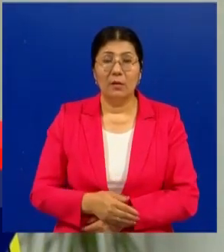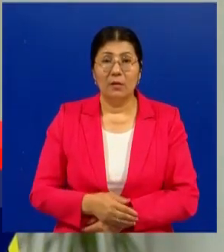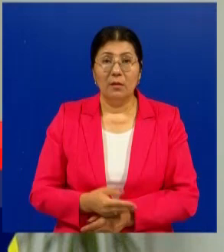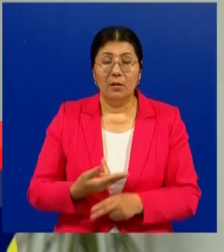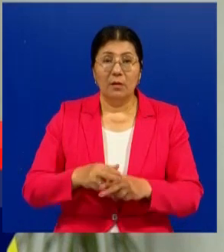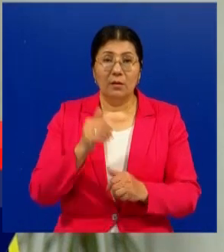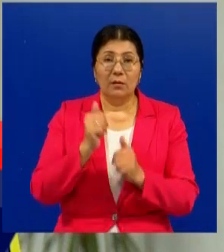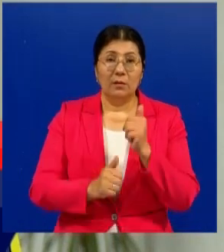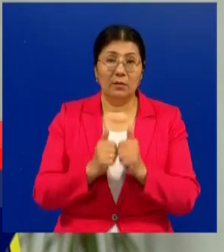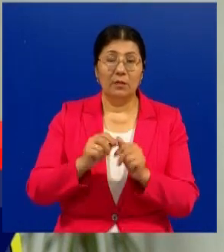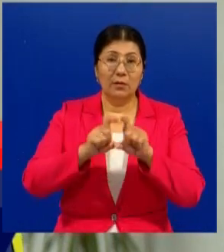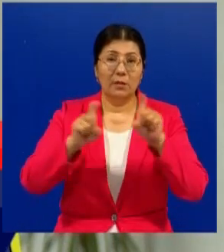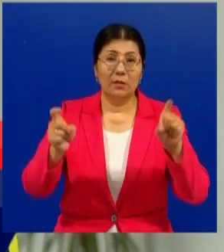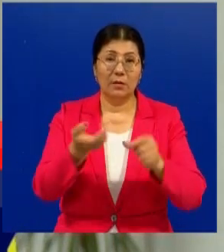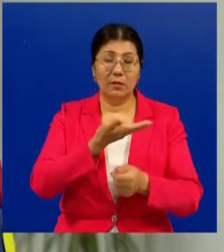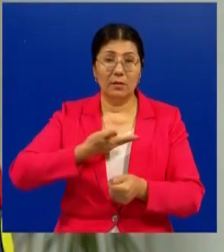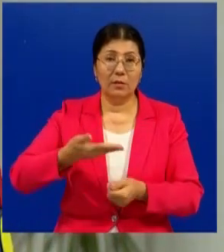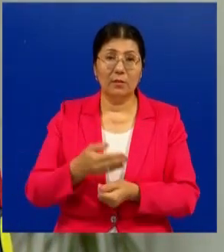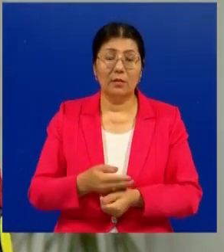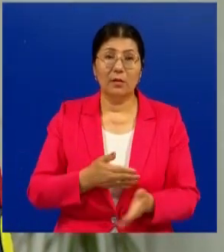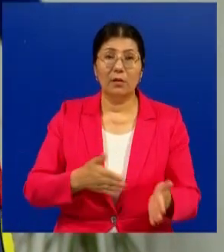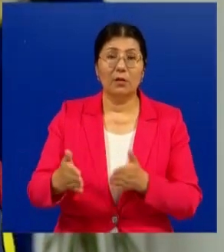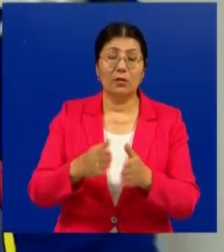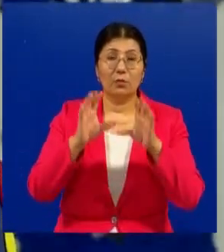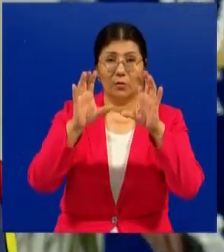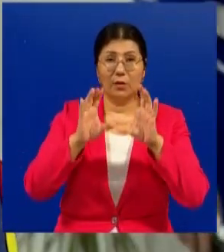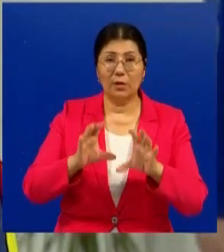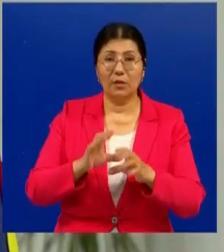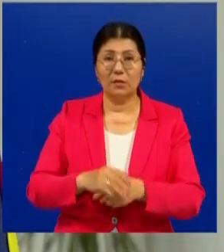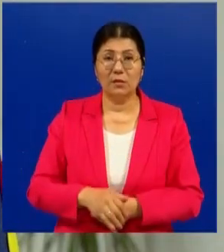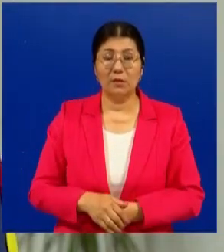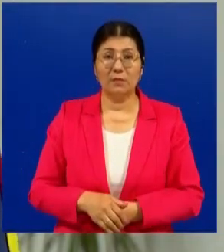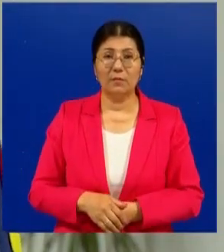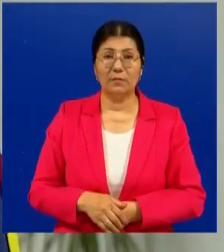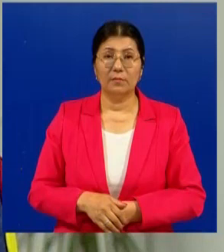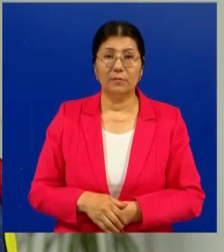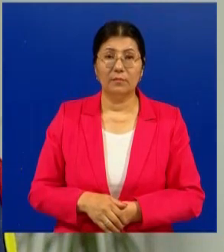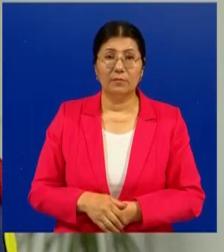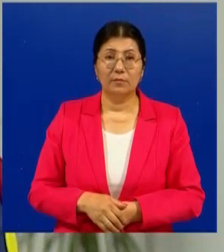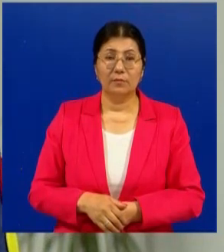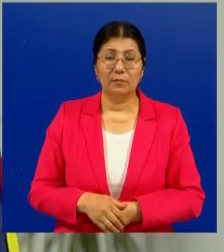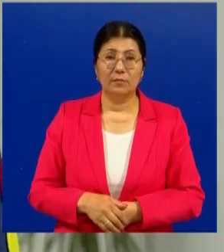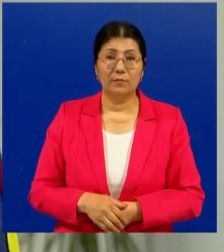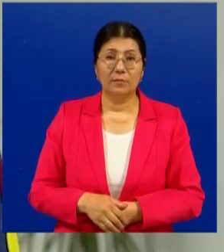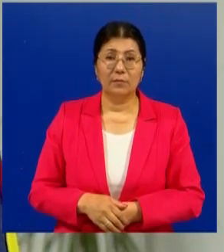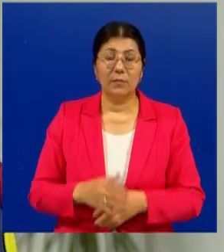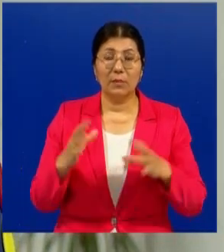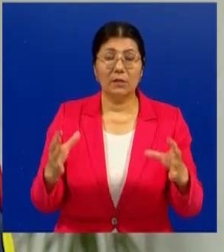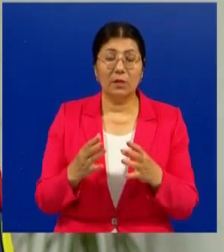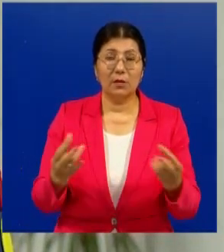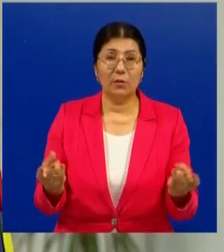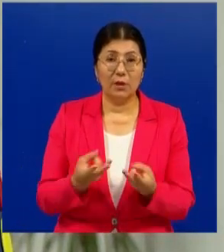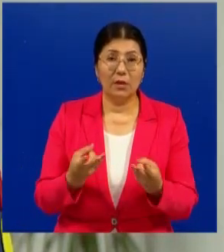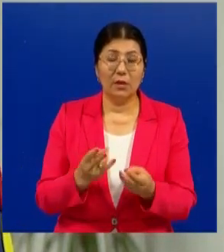сайысқа түскеніміз мектепте бізден деген жол ережесінен және де жолда қалай сақтау керек екенін